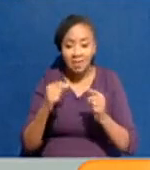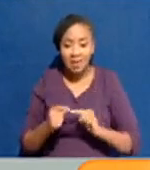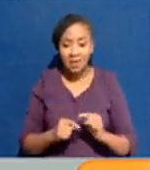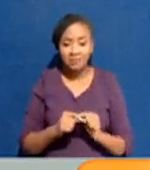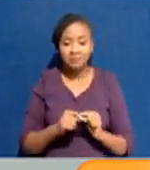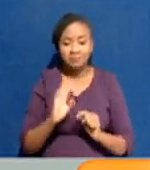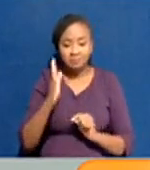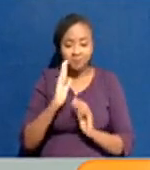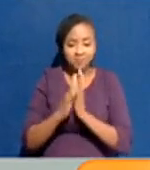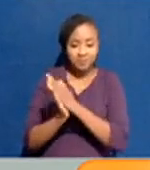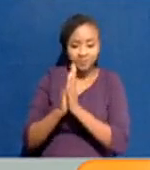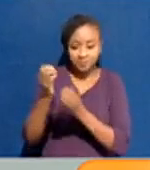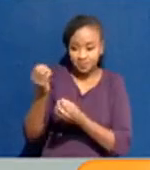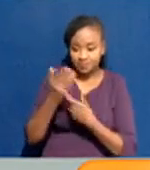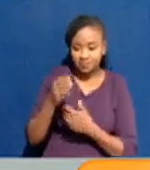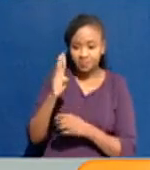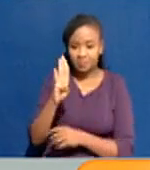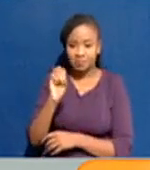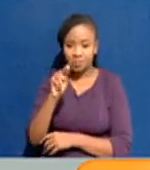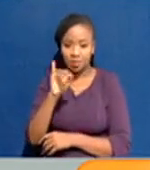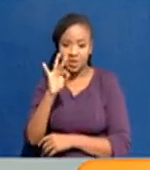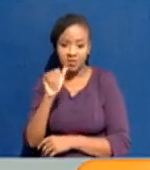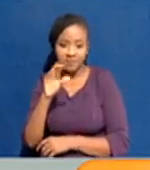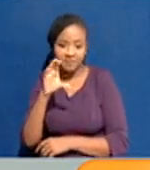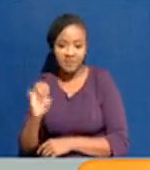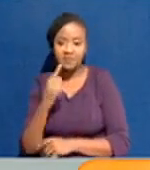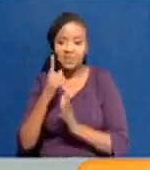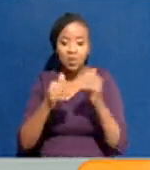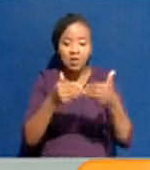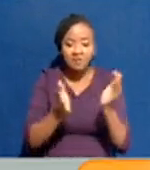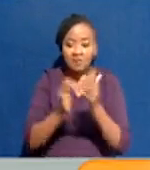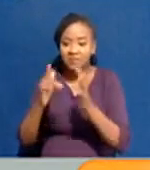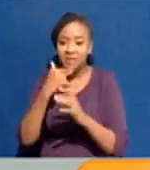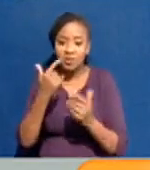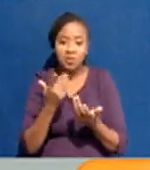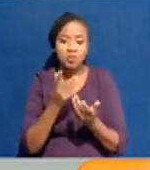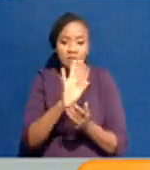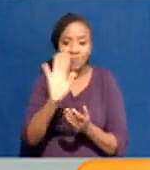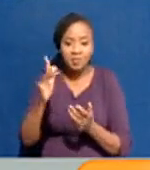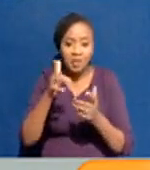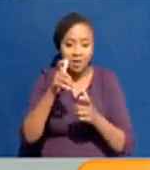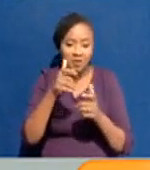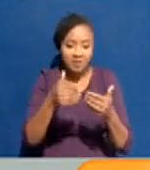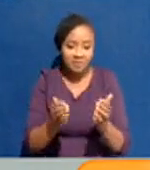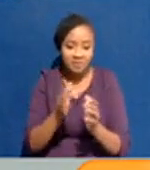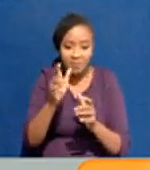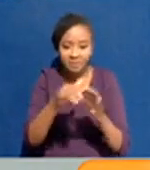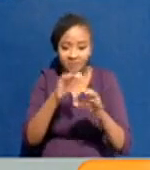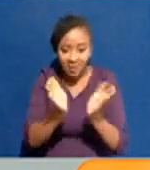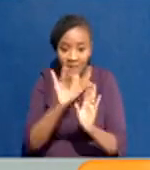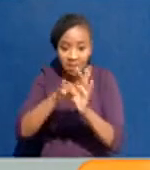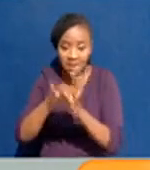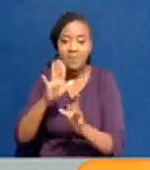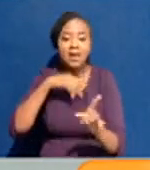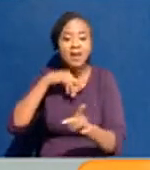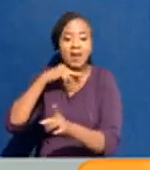Na mwanahabari wetu Bonfas Baraza amezitembelea familia zilizowapoteza wapendwa wao kupitia mtutu wa bunduki wa wizi wa mifugo kaunti hii